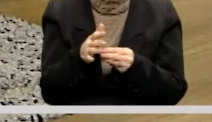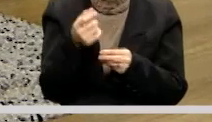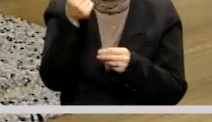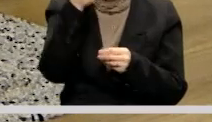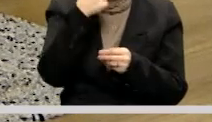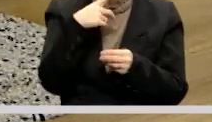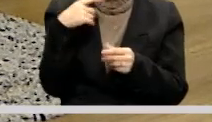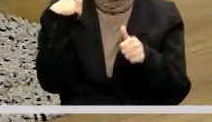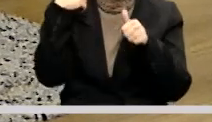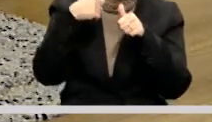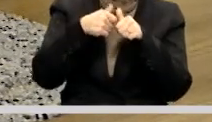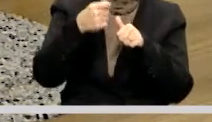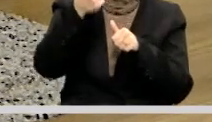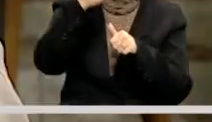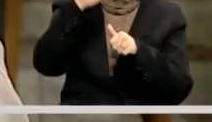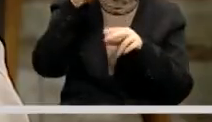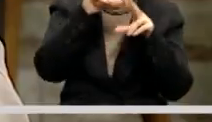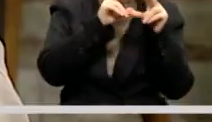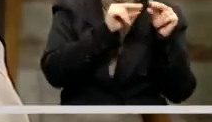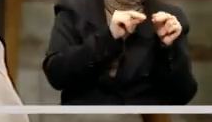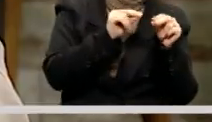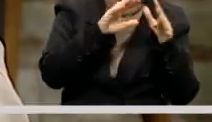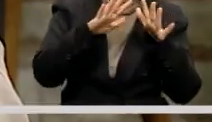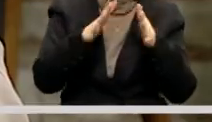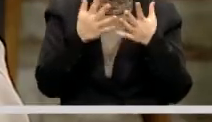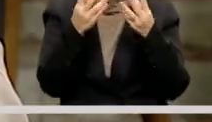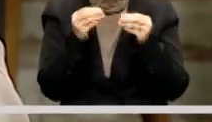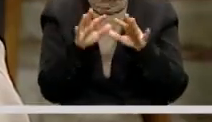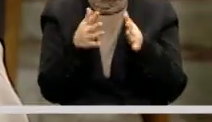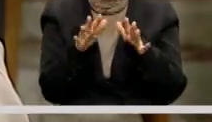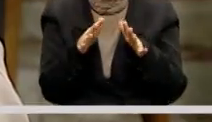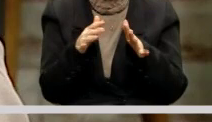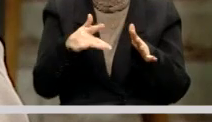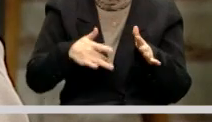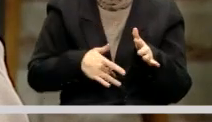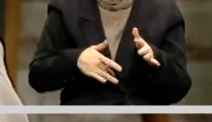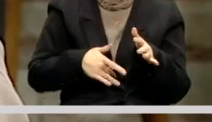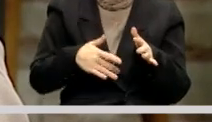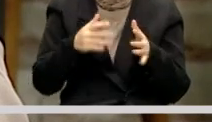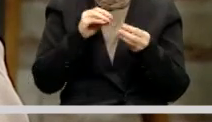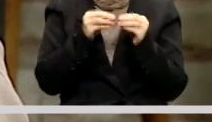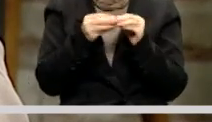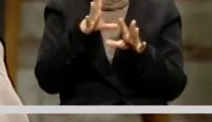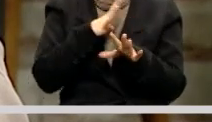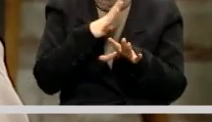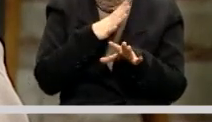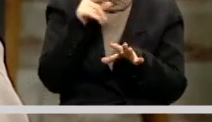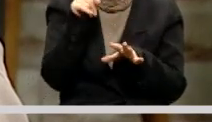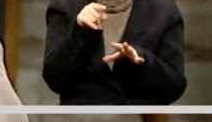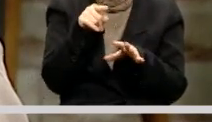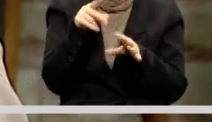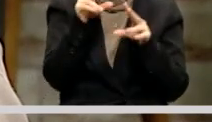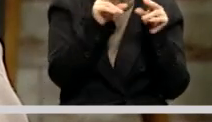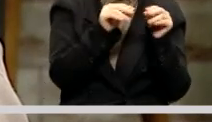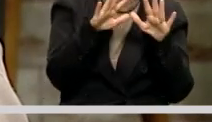İlaçlar yine uyku kalitesini bozabiliyor. Reflü varsa uyku kalitesini bozabiliyor. Buna dikkat etmek için akşamları